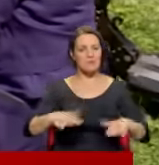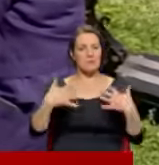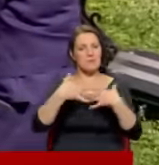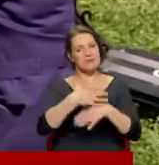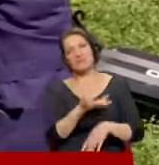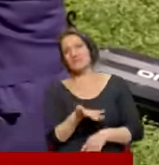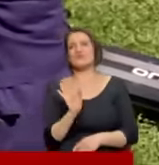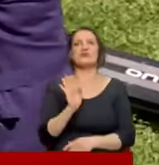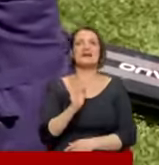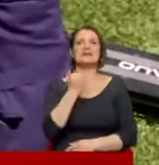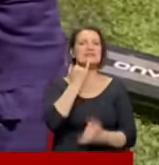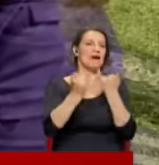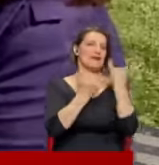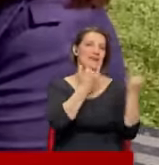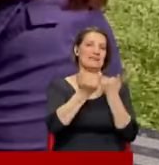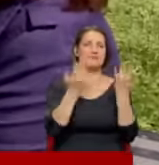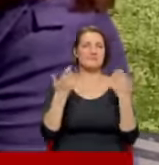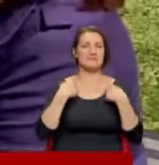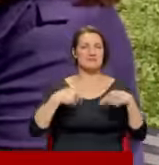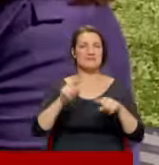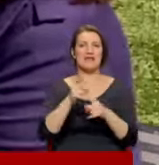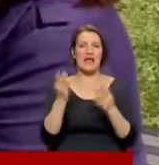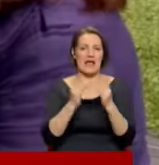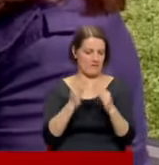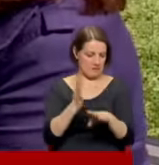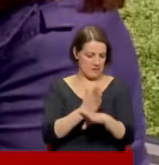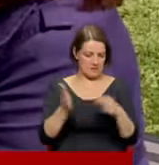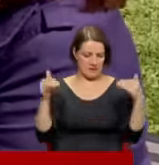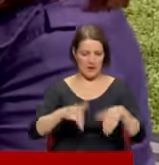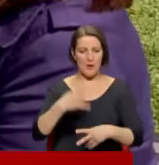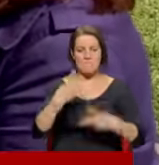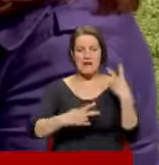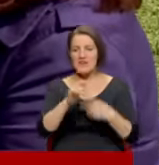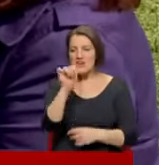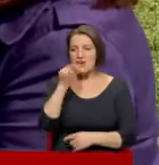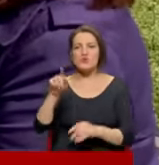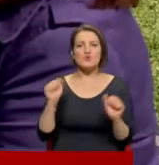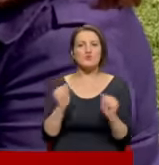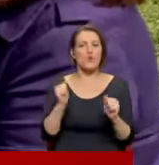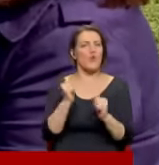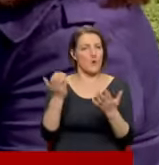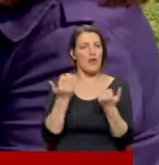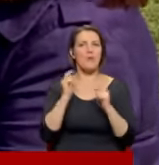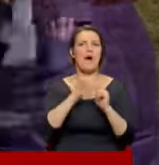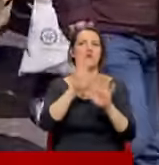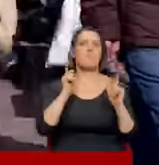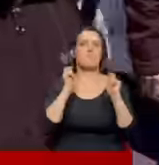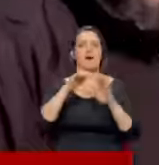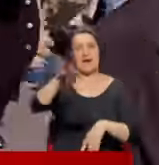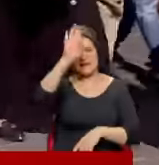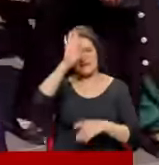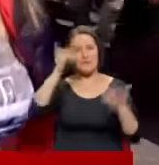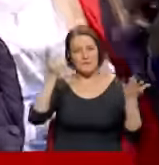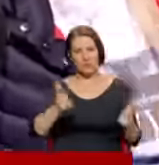doğru da çıkacağız. Ziyaretlere. Evet. Biz de işte ucunda evden getiriyoruz. Bazen içeceklerimizi buradan soğuk olsun diye alıyoruz ama çok pahalı her şey.